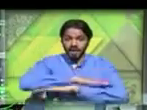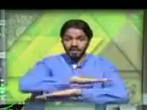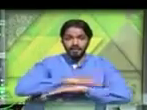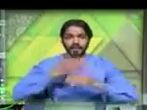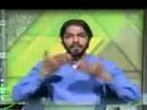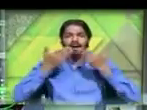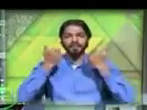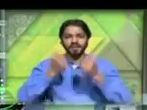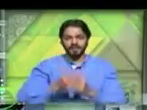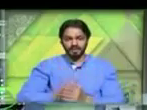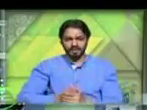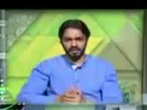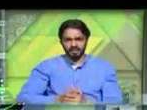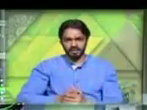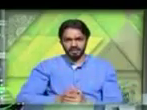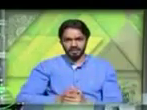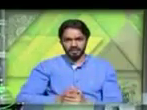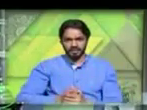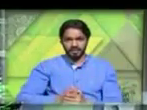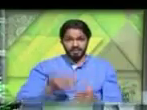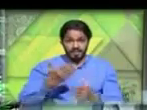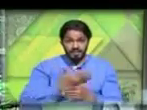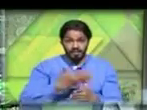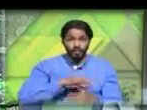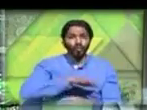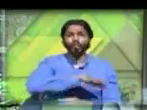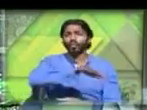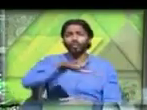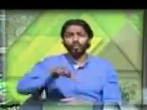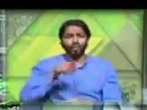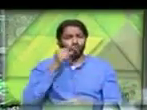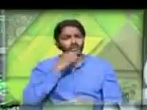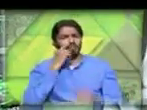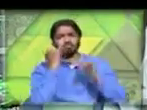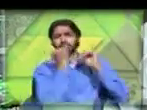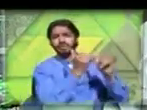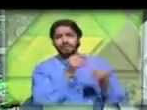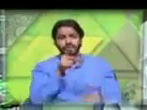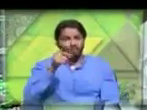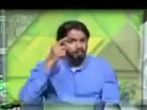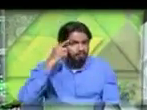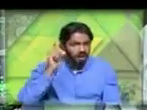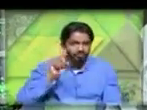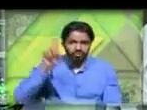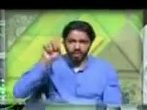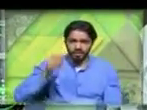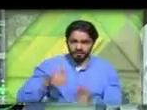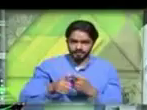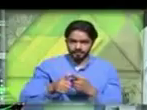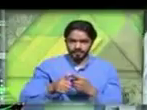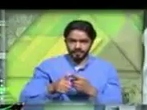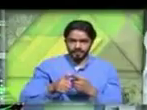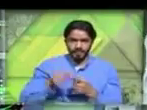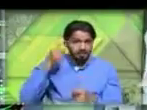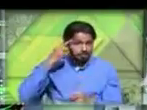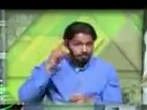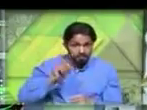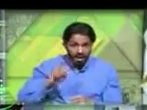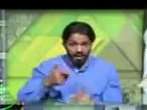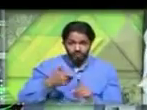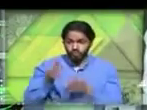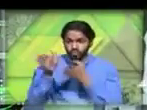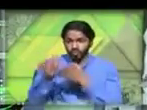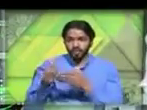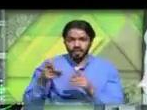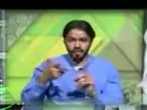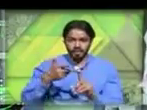قلوبنا، يعني بحيث صار الواحد منا لا يعرف جلال ربه ولا يعرف قدر ما يقع فيه